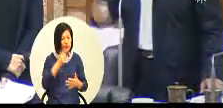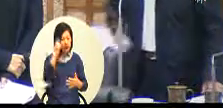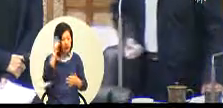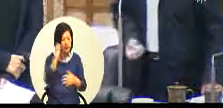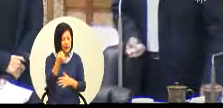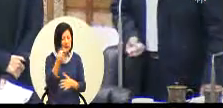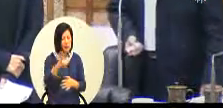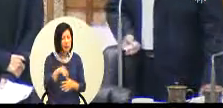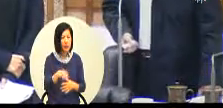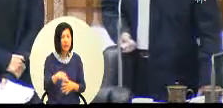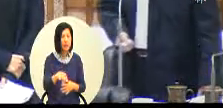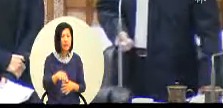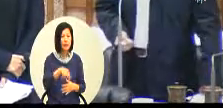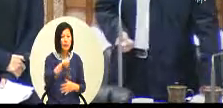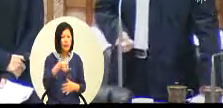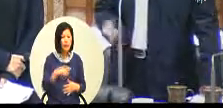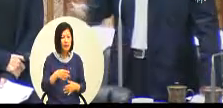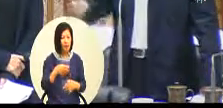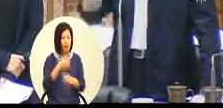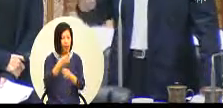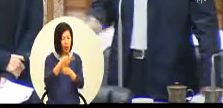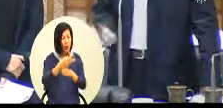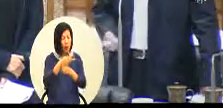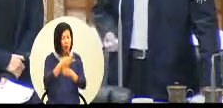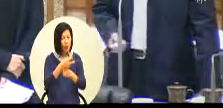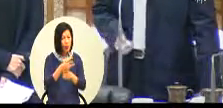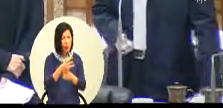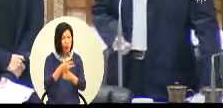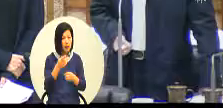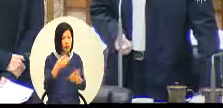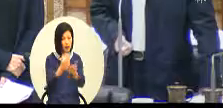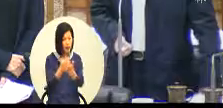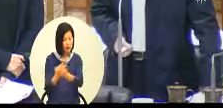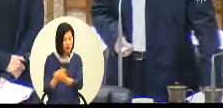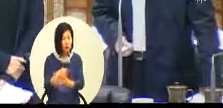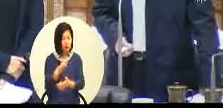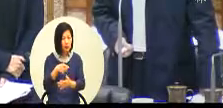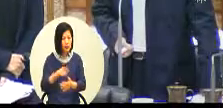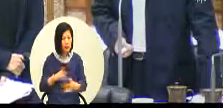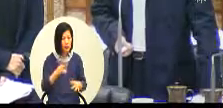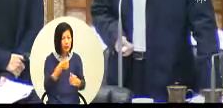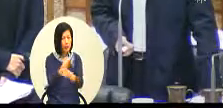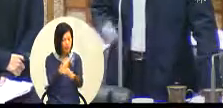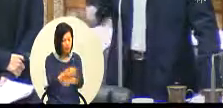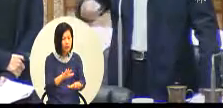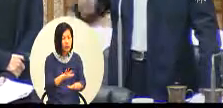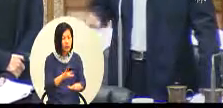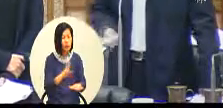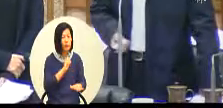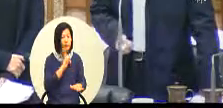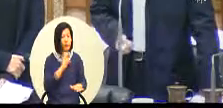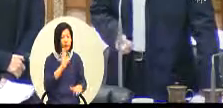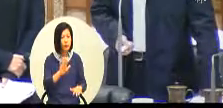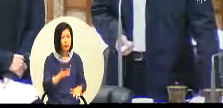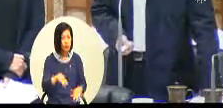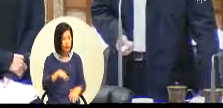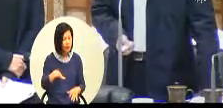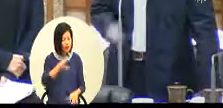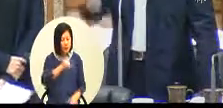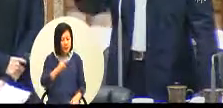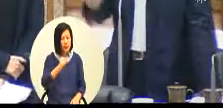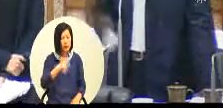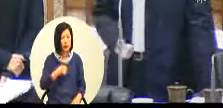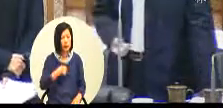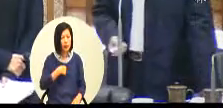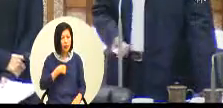我相信你在这个博二的一个参与当中，你非常有经验，我也对于你的整个的也非常的